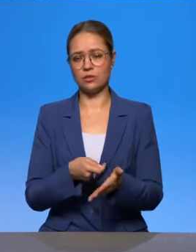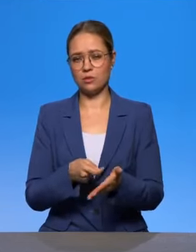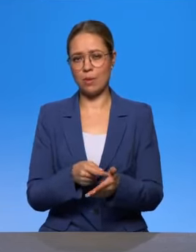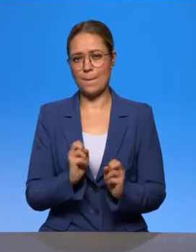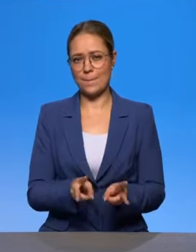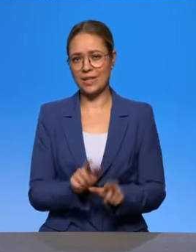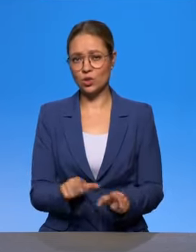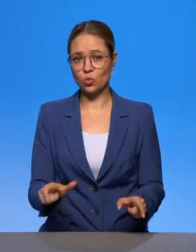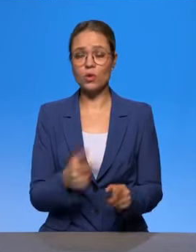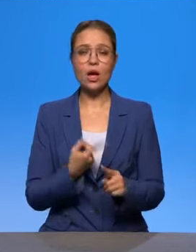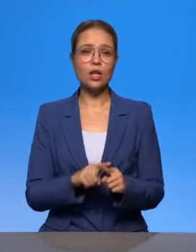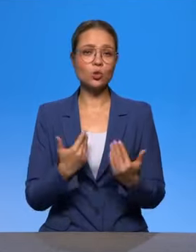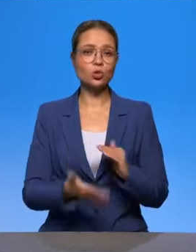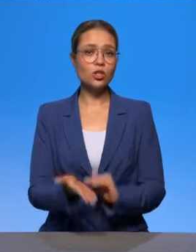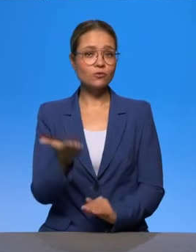это все